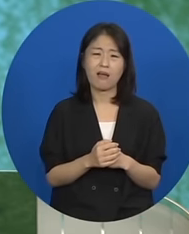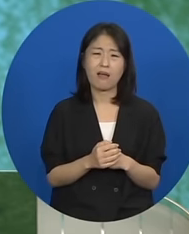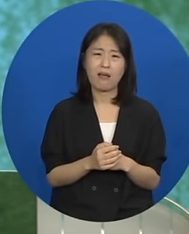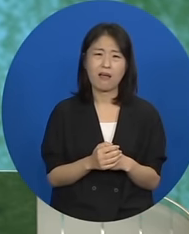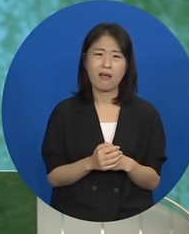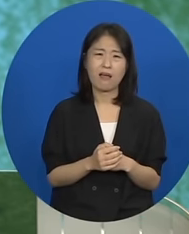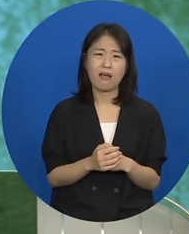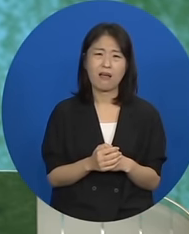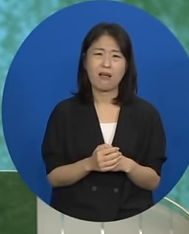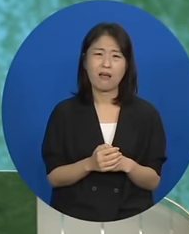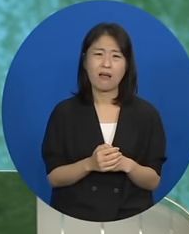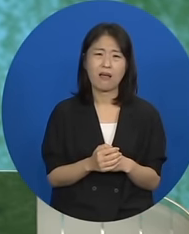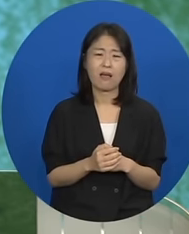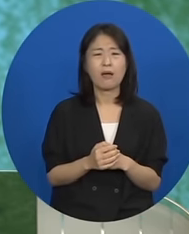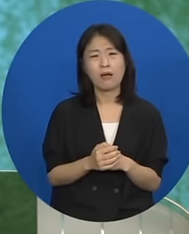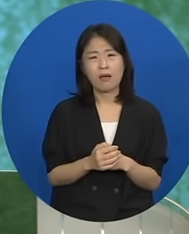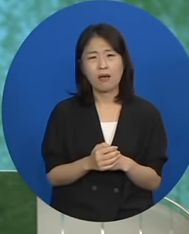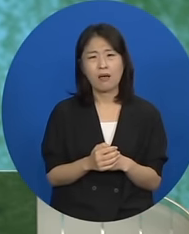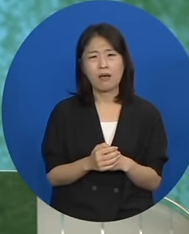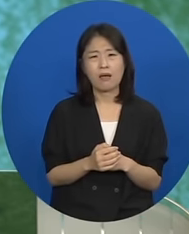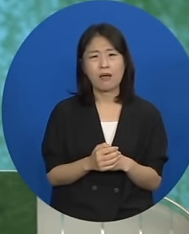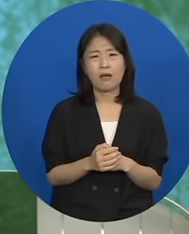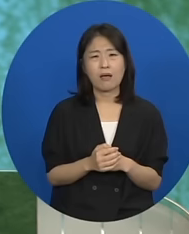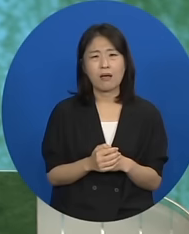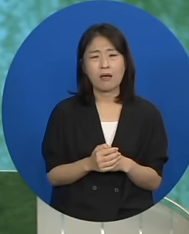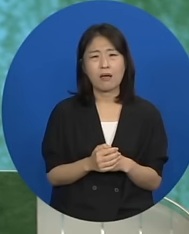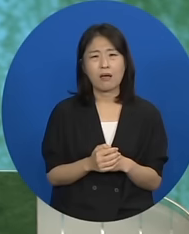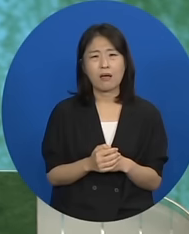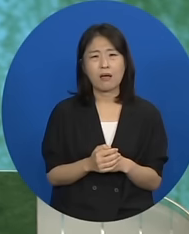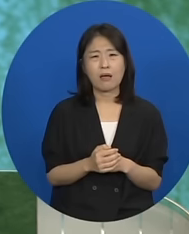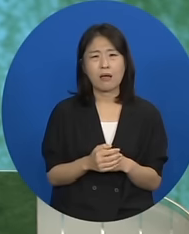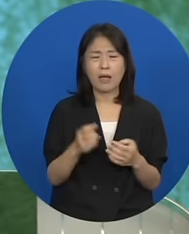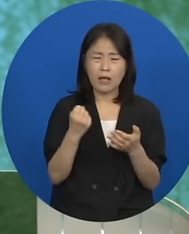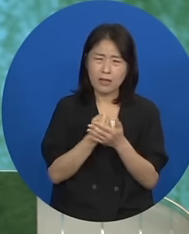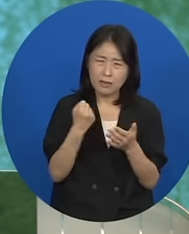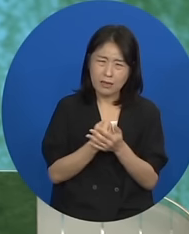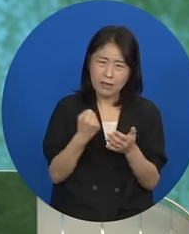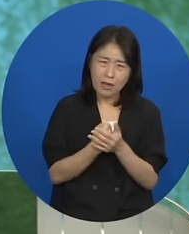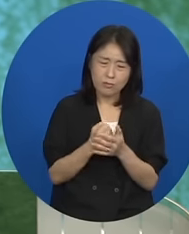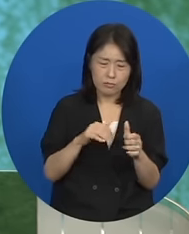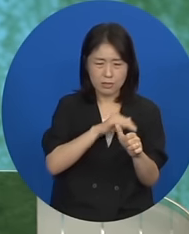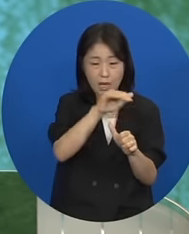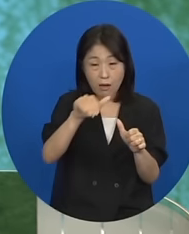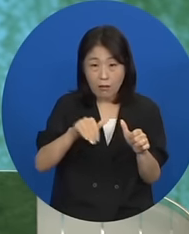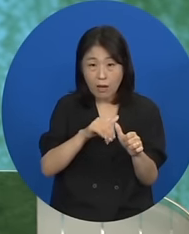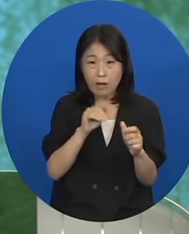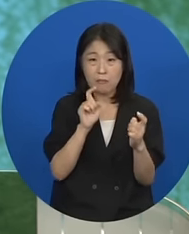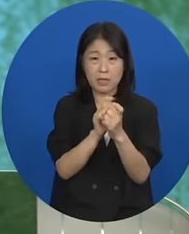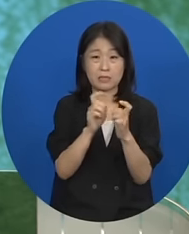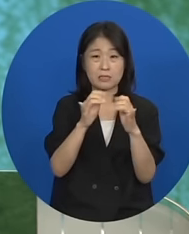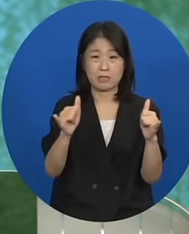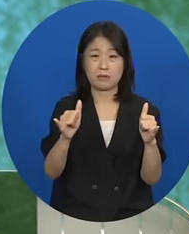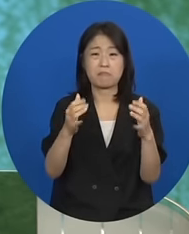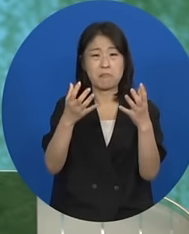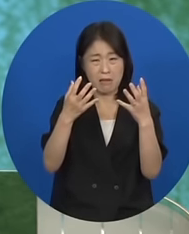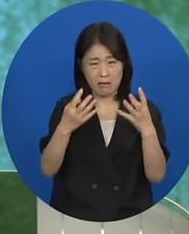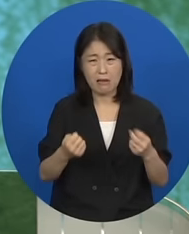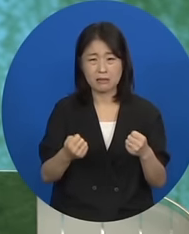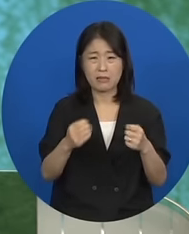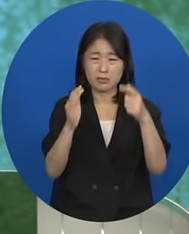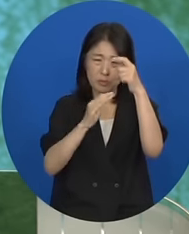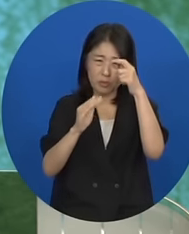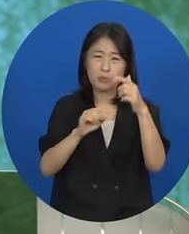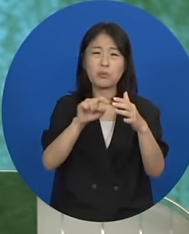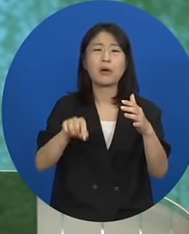이거는 뭐 어떻게 이런 일이 일어났나 싶을 정도로 어려운 일을 당하신 분이 계 큰 재정의 손실을 입고